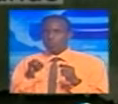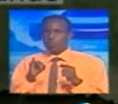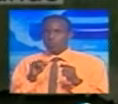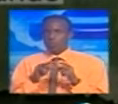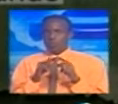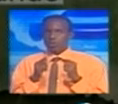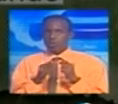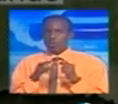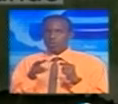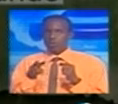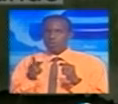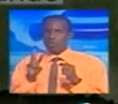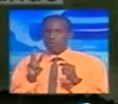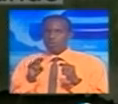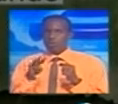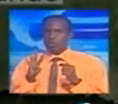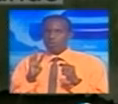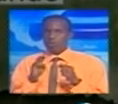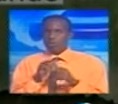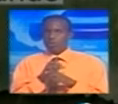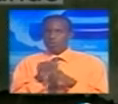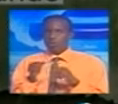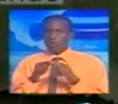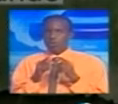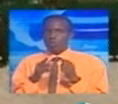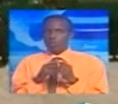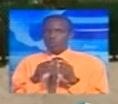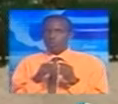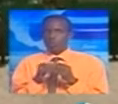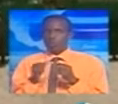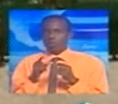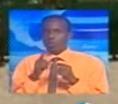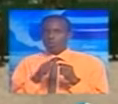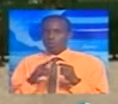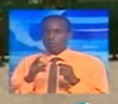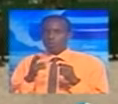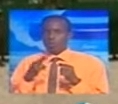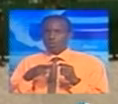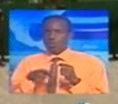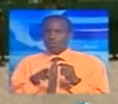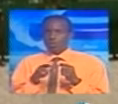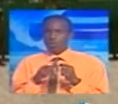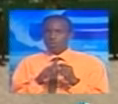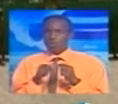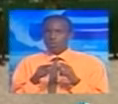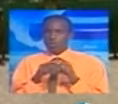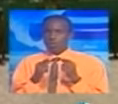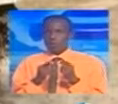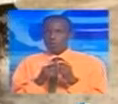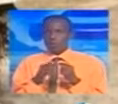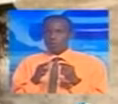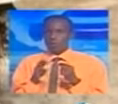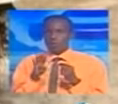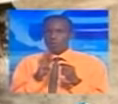34 militaires sont portés disparus. Il n'y a que 3 rescapés. Les victimes font partie des militaires du BIR, le bataillon d'intervention